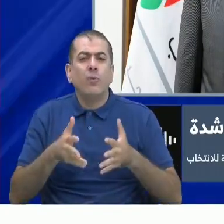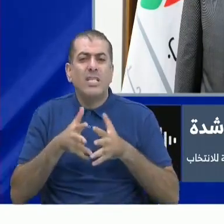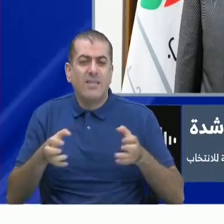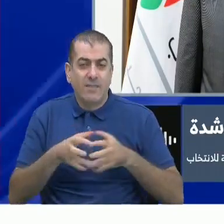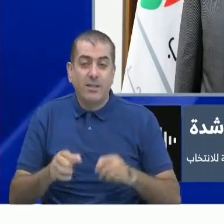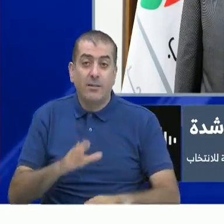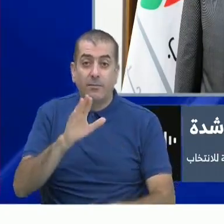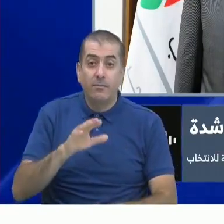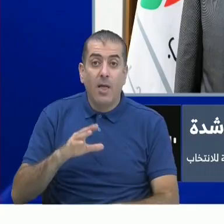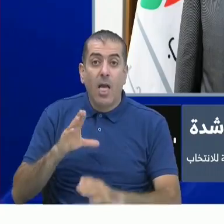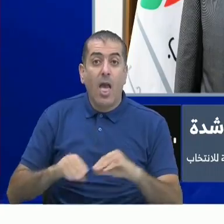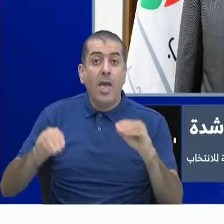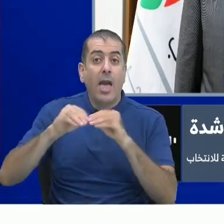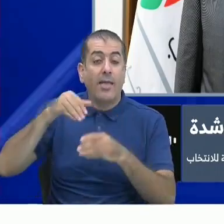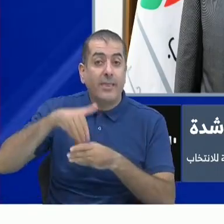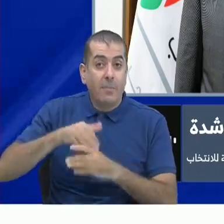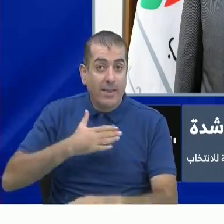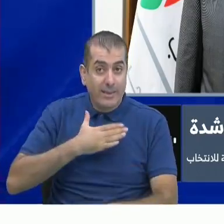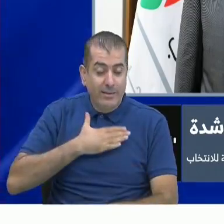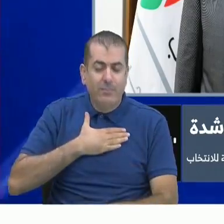المستقلة للانتخاب فيما يتعلق